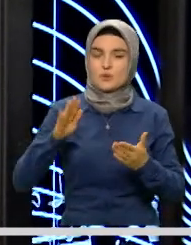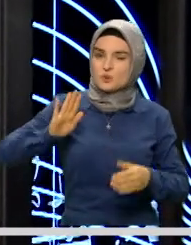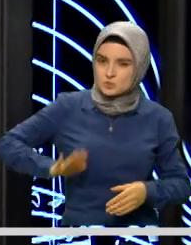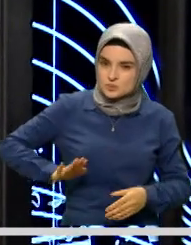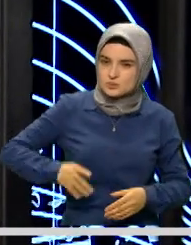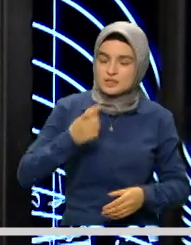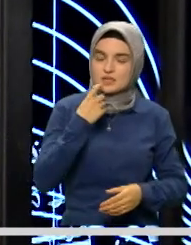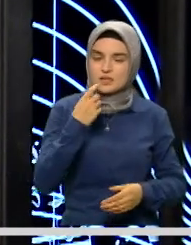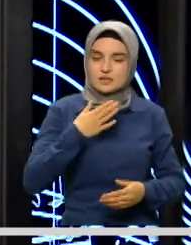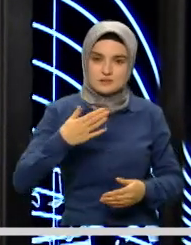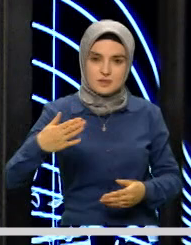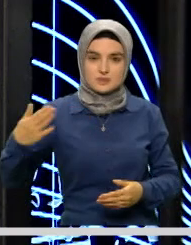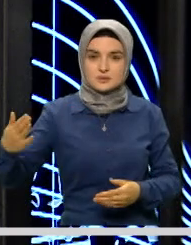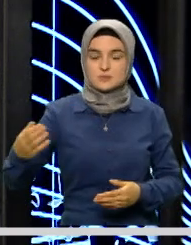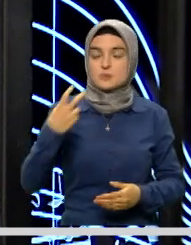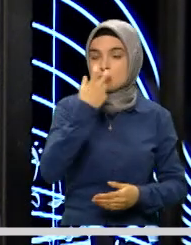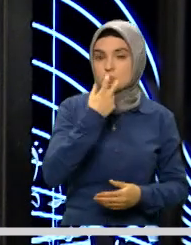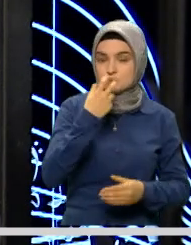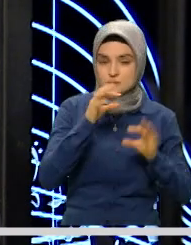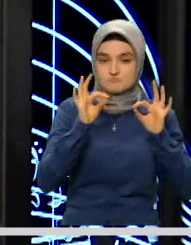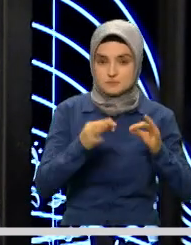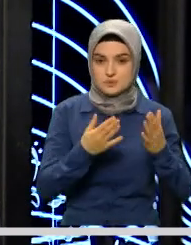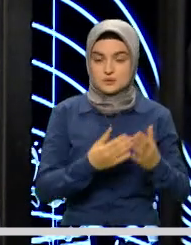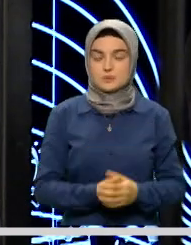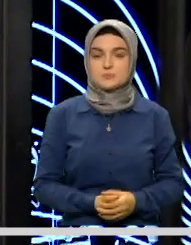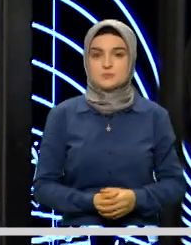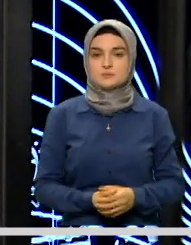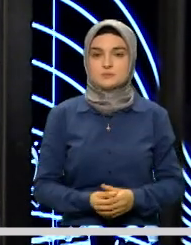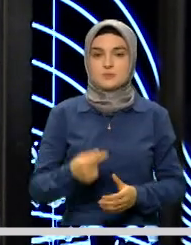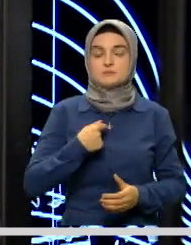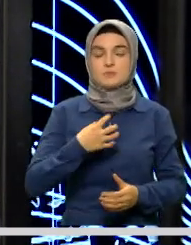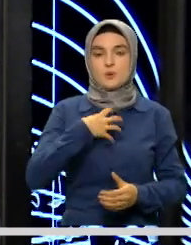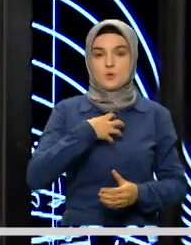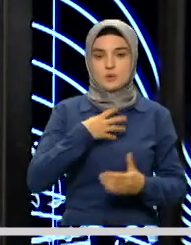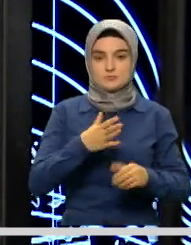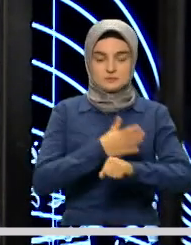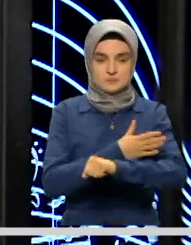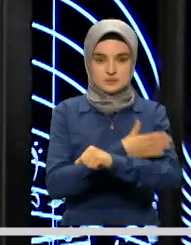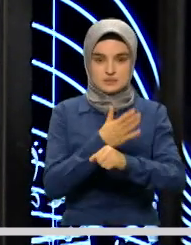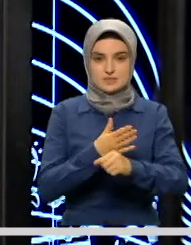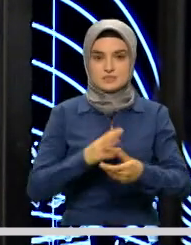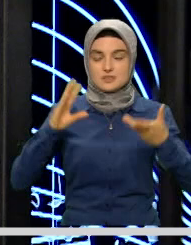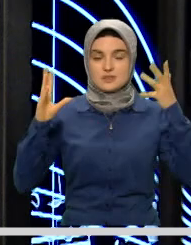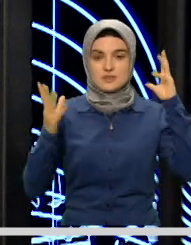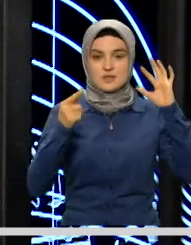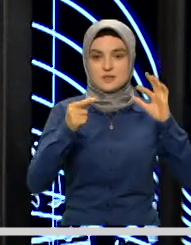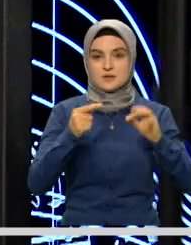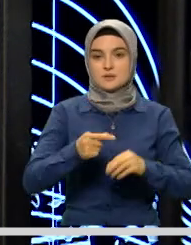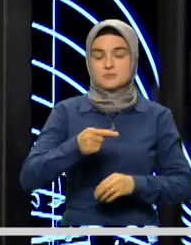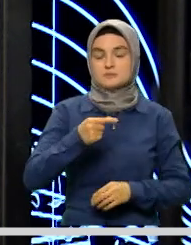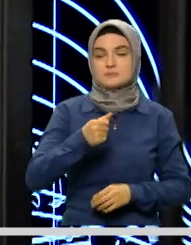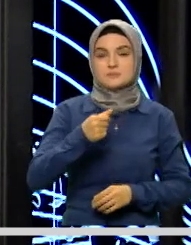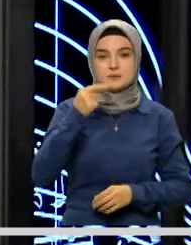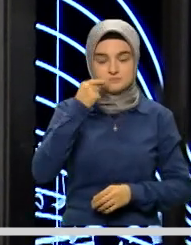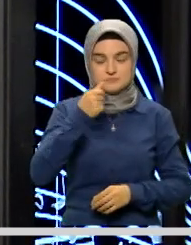itibaren aslında musikiyle hemhal olmuşlardır. Hamdolsun ben Konyalıyım ve Mevlevi bir babanın oğluyum. Babam